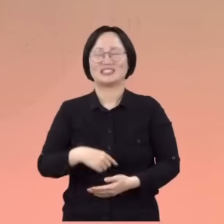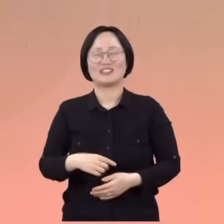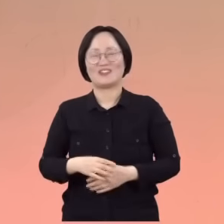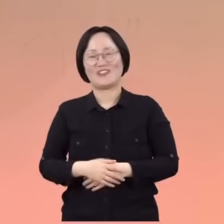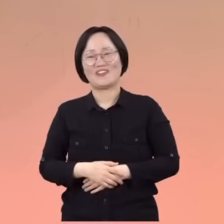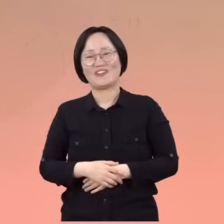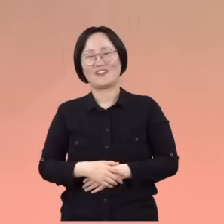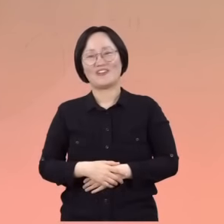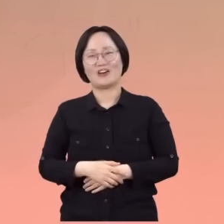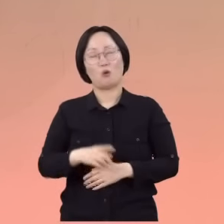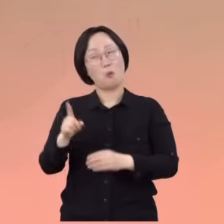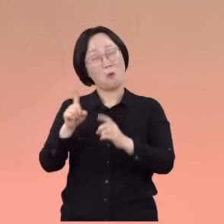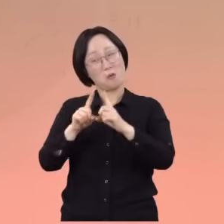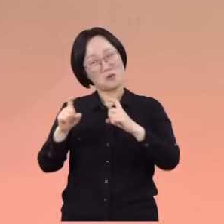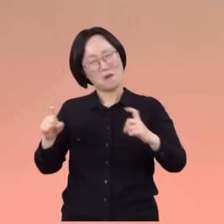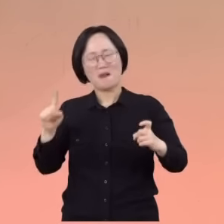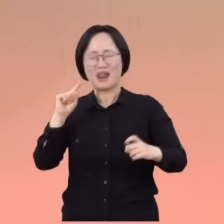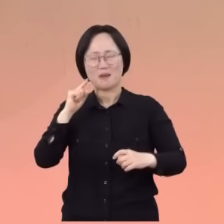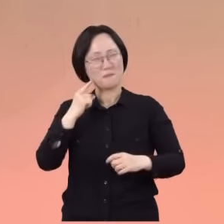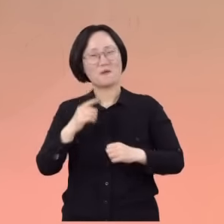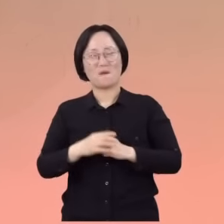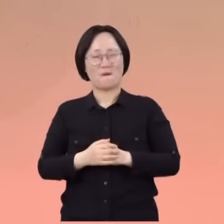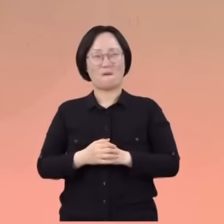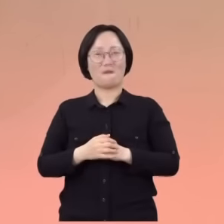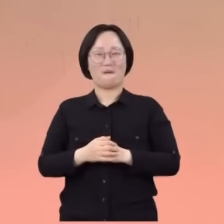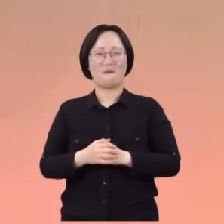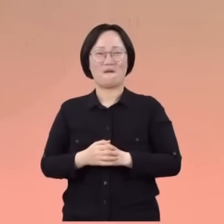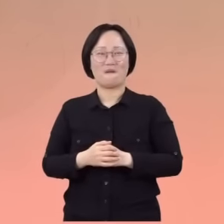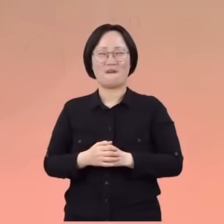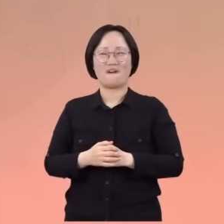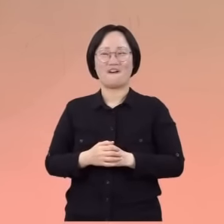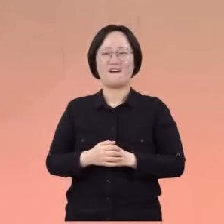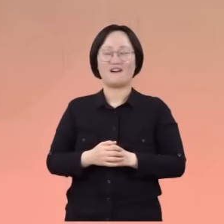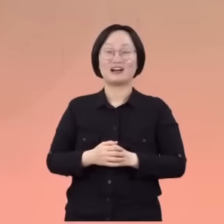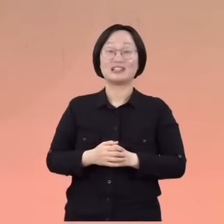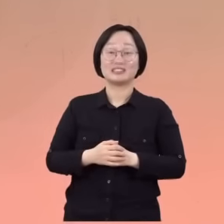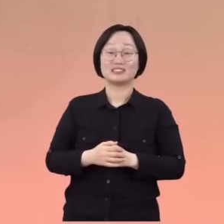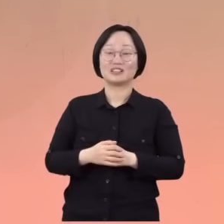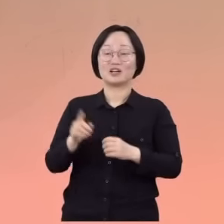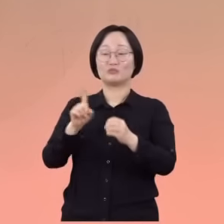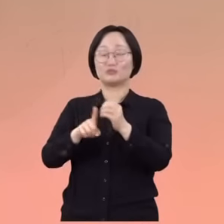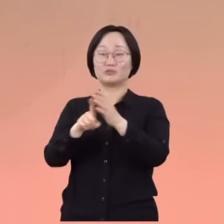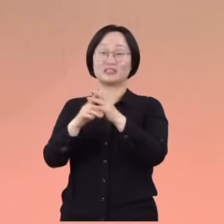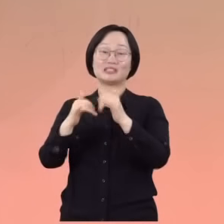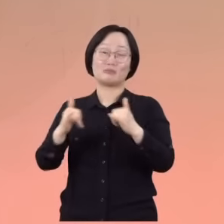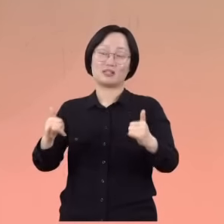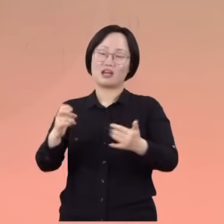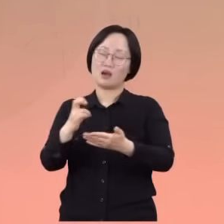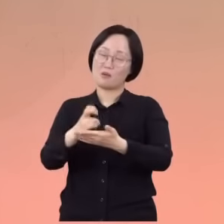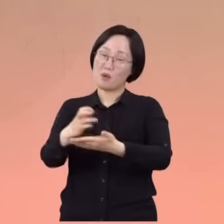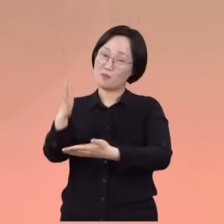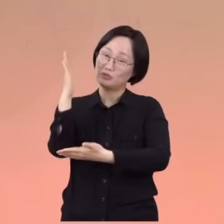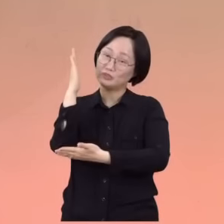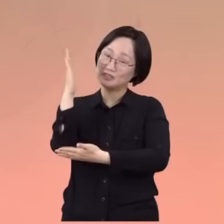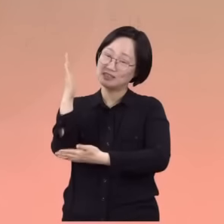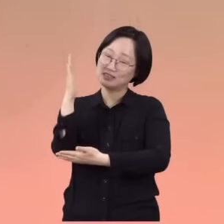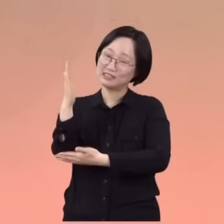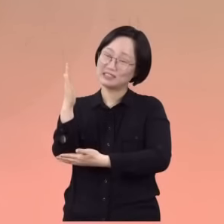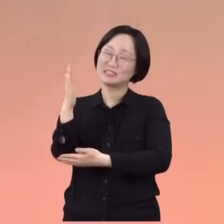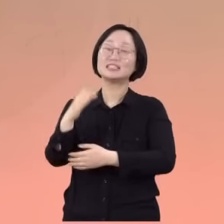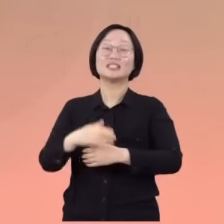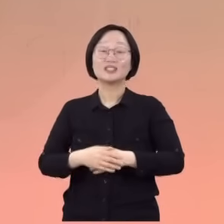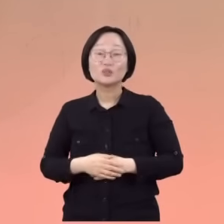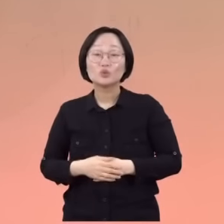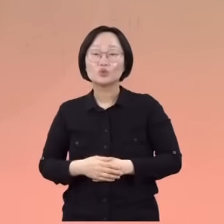불광사의 가서 또 이렇게 우리 불자님들께 이제 법문하고 또 이제 주지